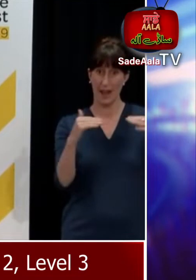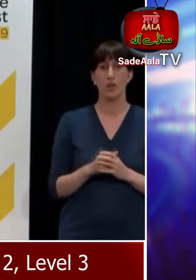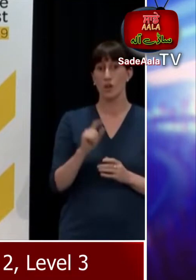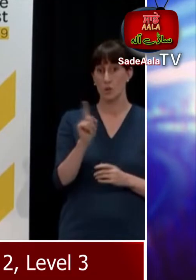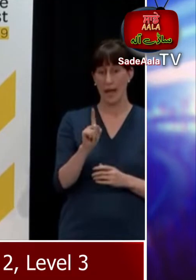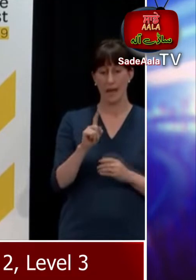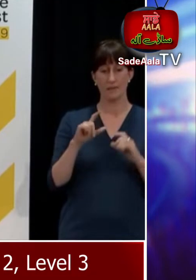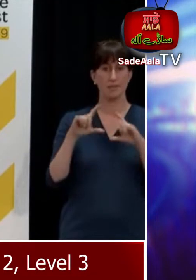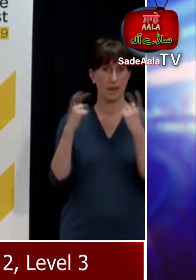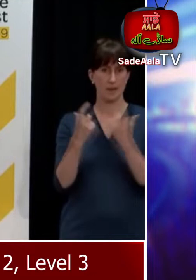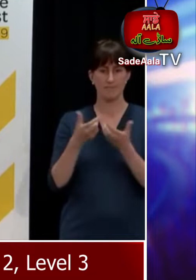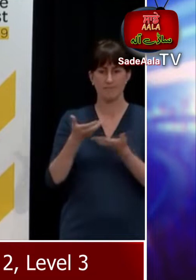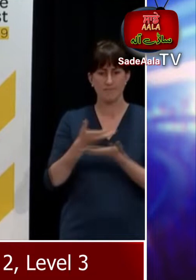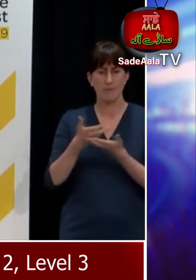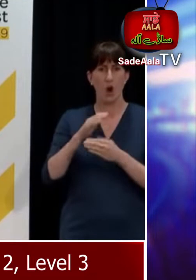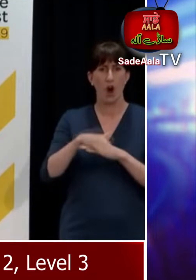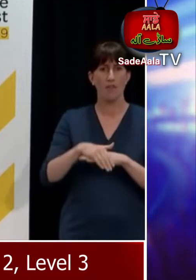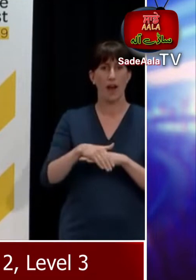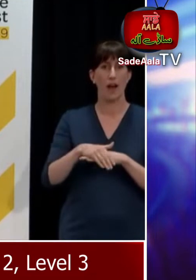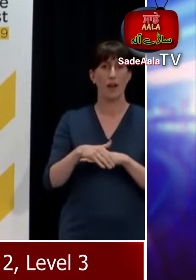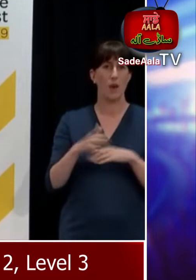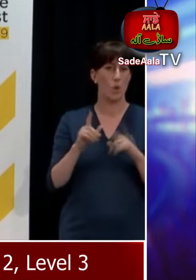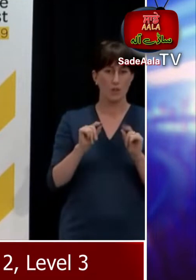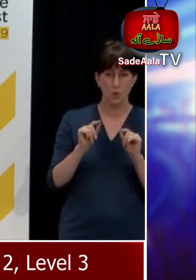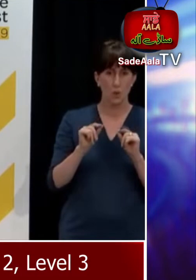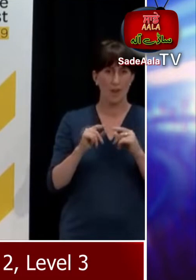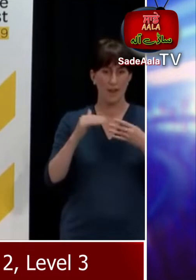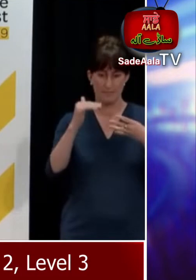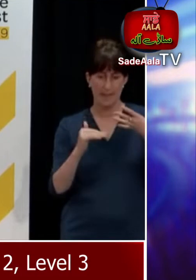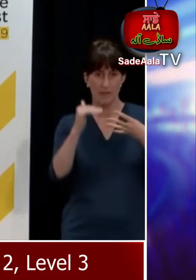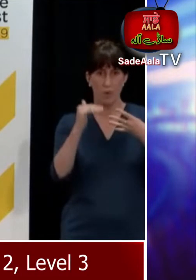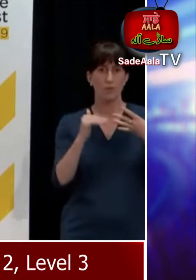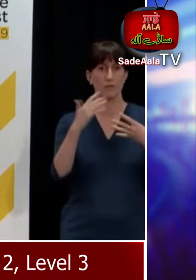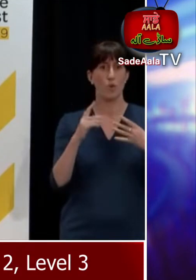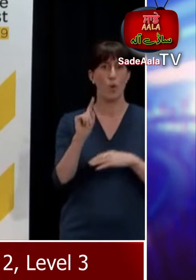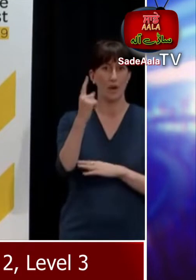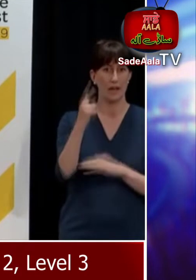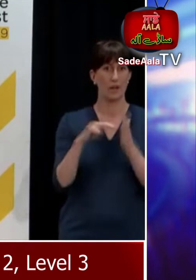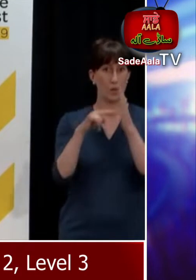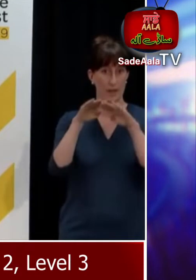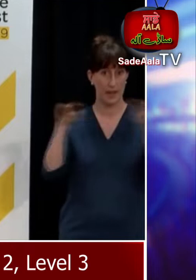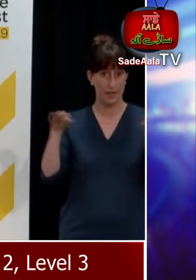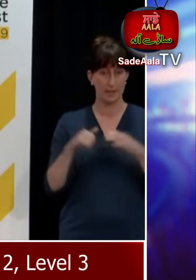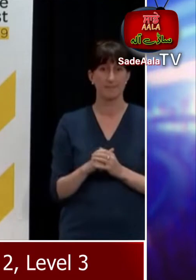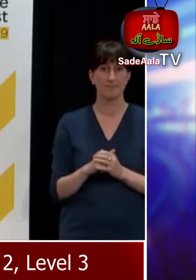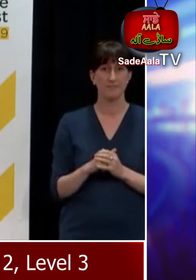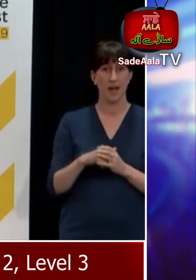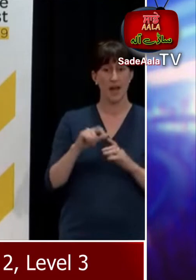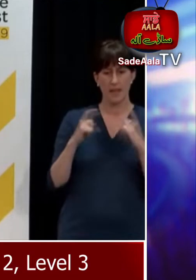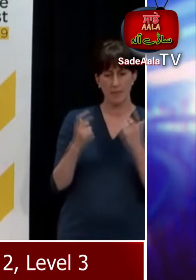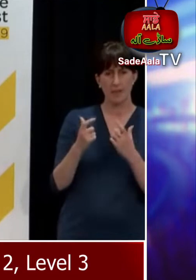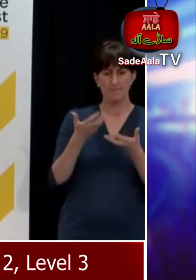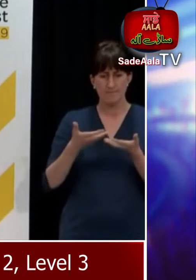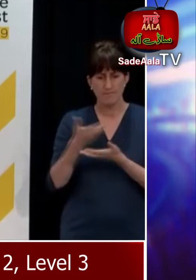ਪਰ ਉੱਥੋਂ ਖਾਣਾ ਉੱਥੇ ਬੈਠ ਕੇ ਨਹੀਂ ਖਾਇਆ ਜਾ ਸਕੇਗਾ ਟੇਕ ਅਵੇ ਕੀਤਾ ਜਾਏਗਾ ਸਿਨੇਮਾਜ਼ ਕਸੀਨੋ ਹੇਅਰ ਡਰੈਸਰ ਬਾਰਬਰ